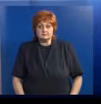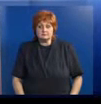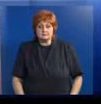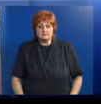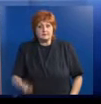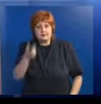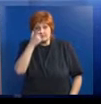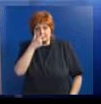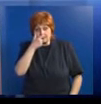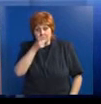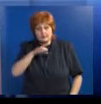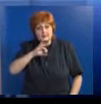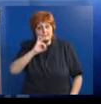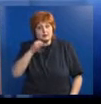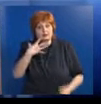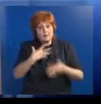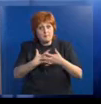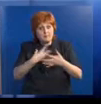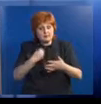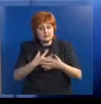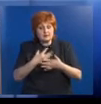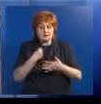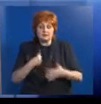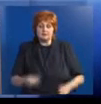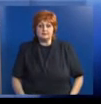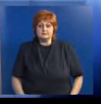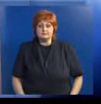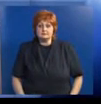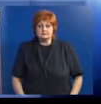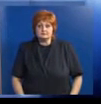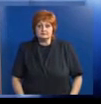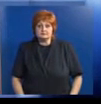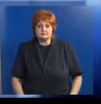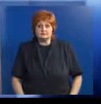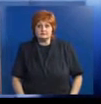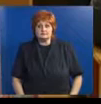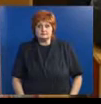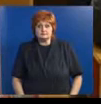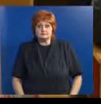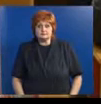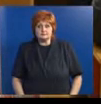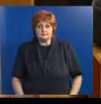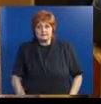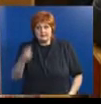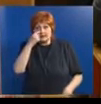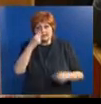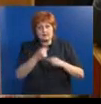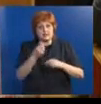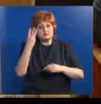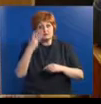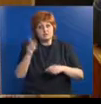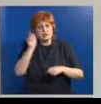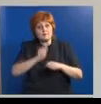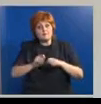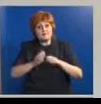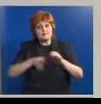в среднем 60 рублей. В Буденновске почти 70, а в Пятигорске немного снизилась. Накануне краевой штаб по мониторингу